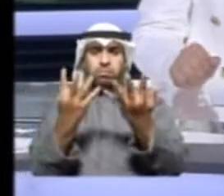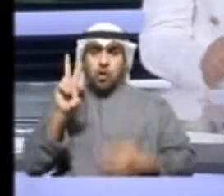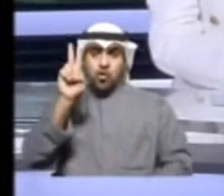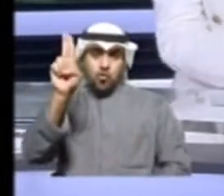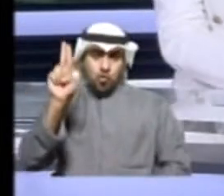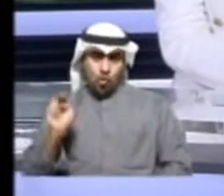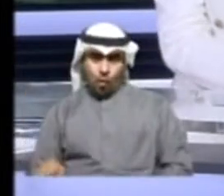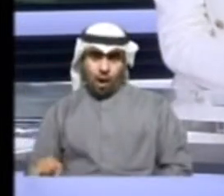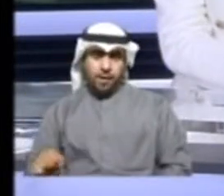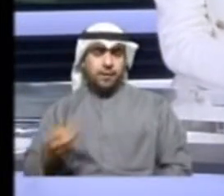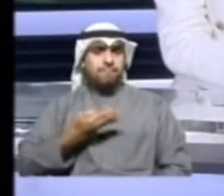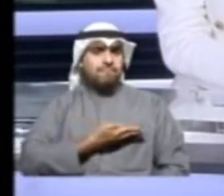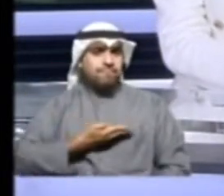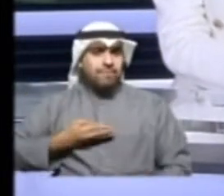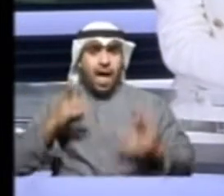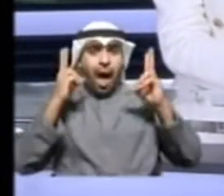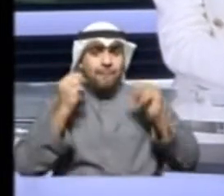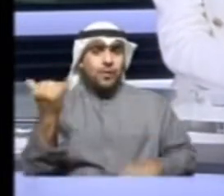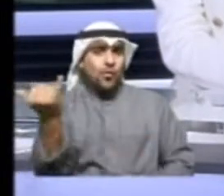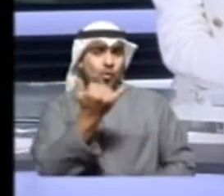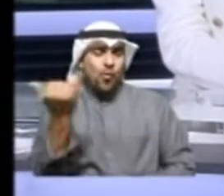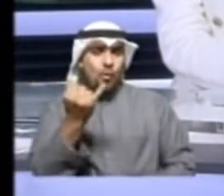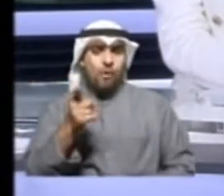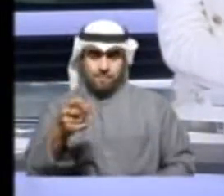الأمم المتحدة وبسط السلم والأمن الدوليين.